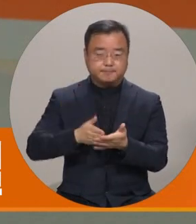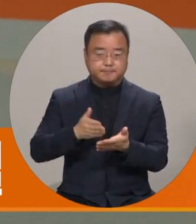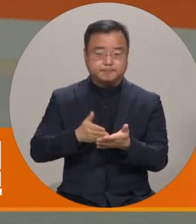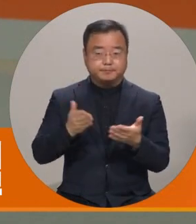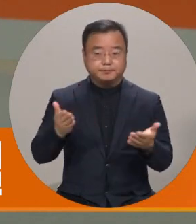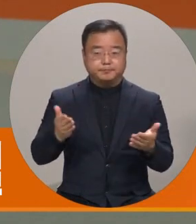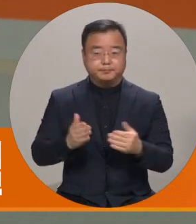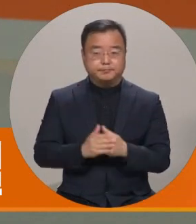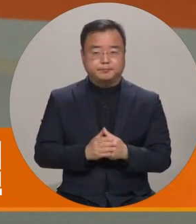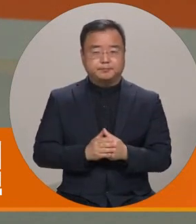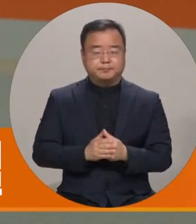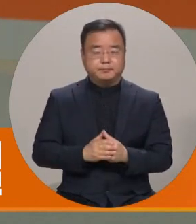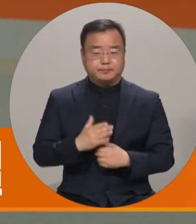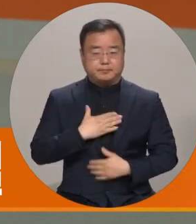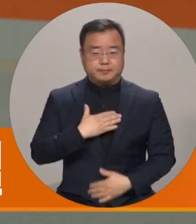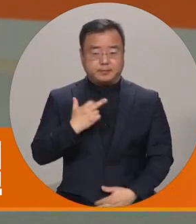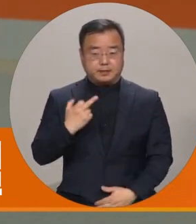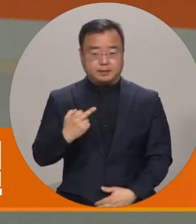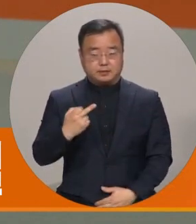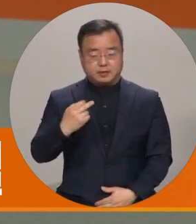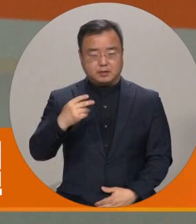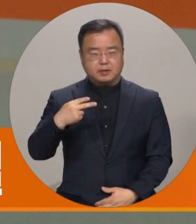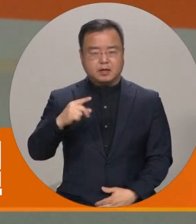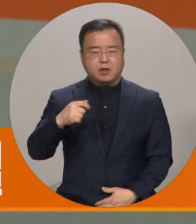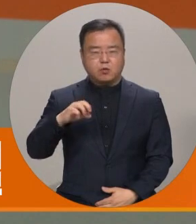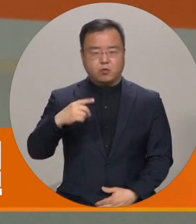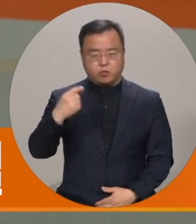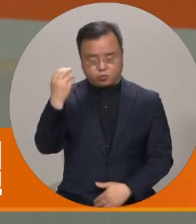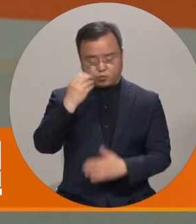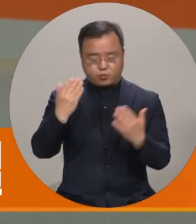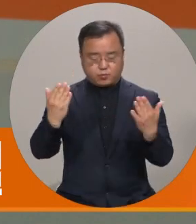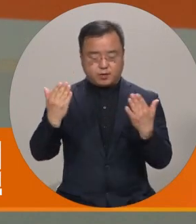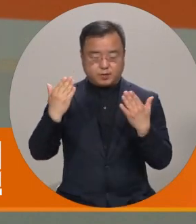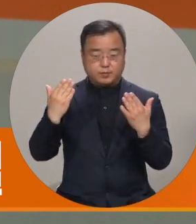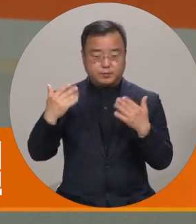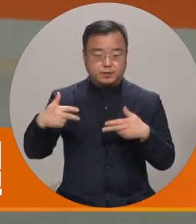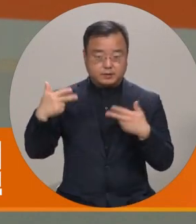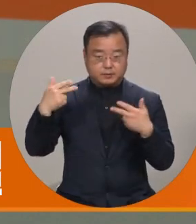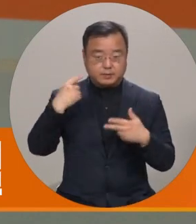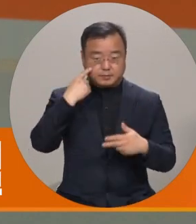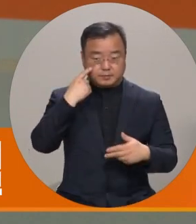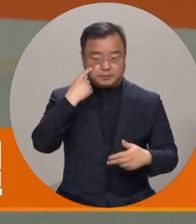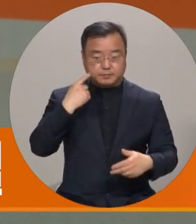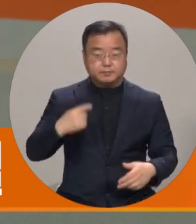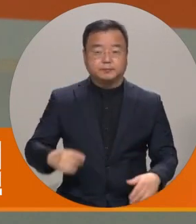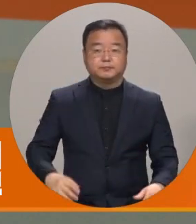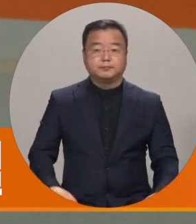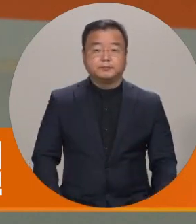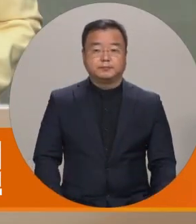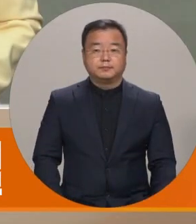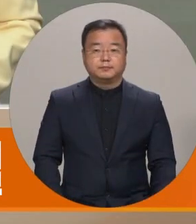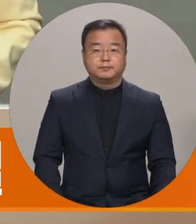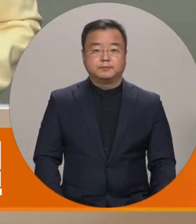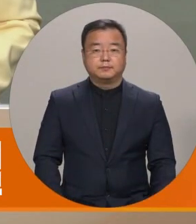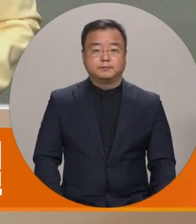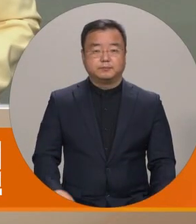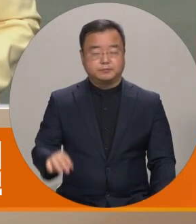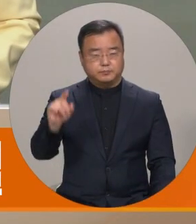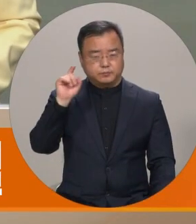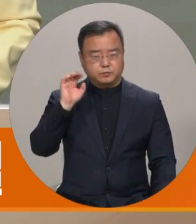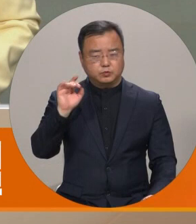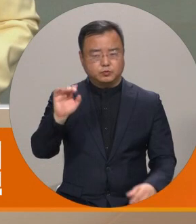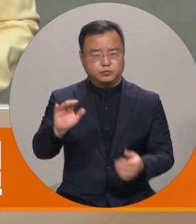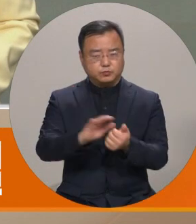먼저 안산 단원구 4.16 기억교실에 나가 있는 EBS 취재기자 연결해 보겠습니다. 자, 서진석 기자, 아직 추모의